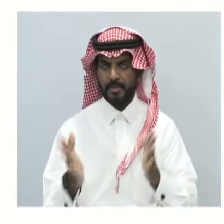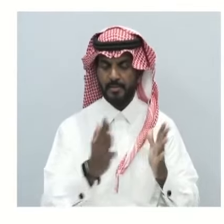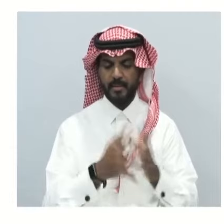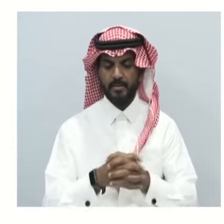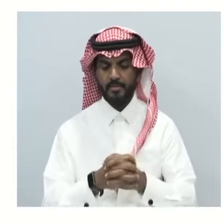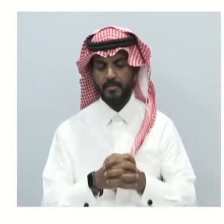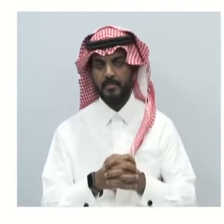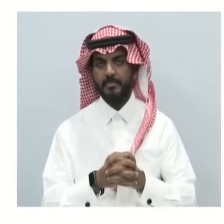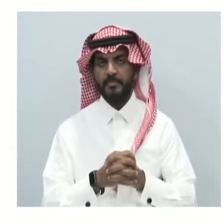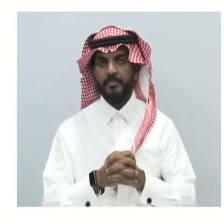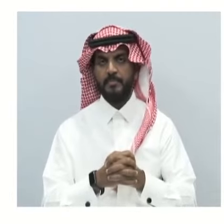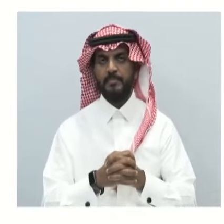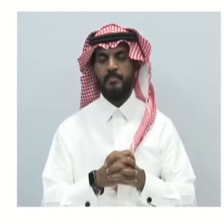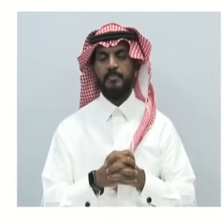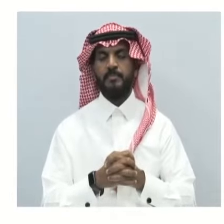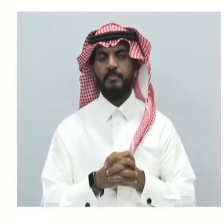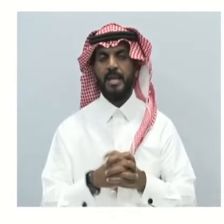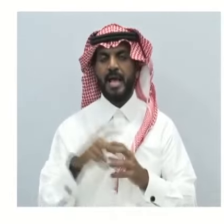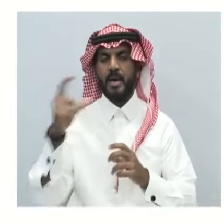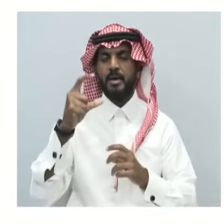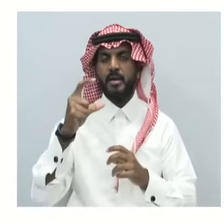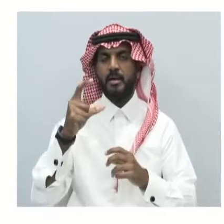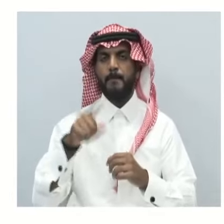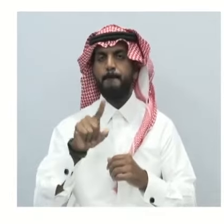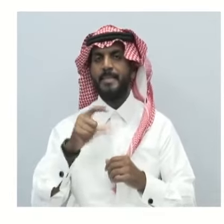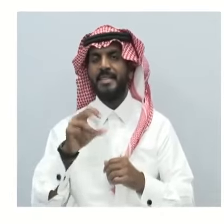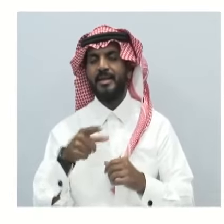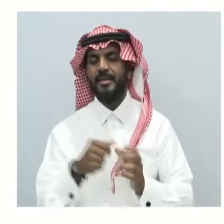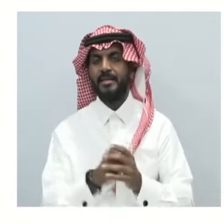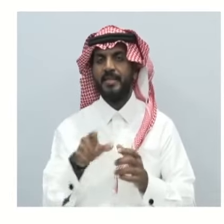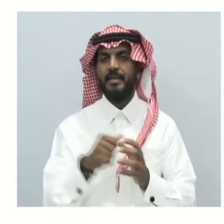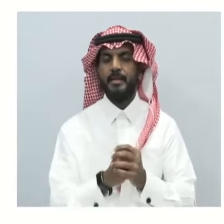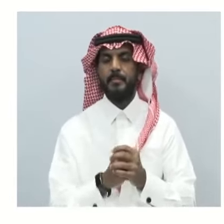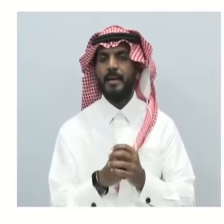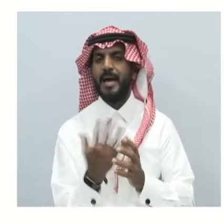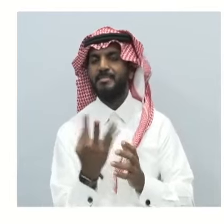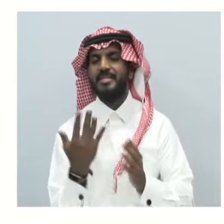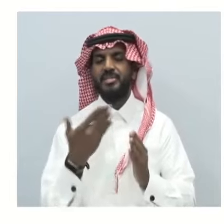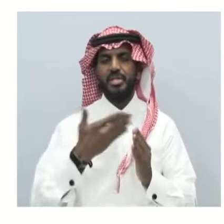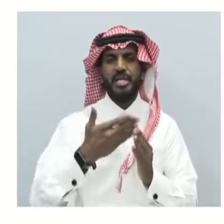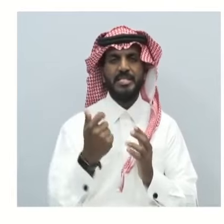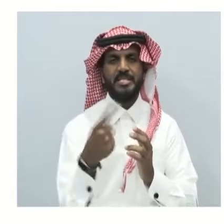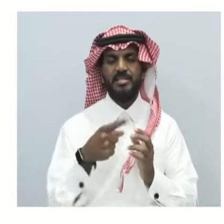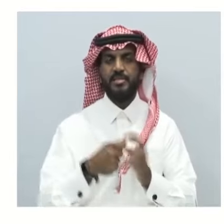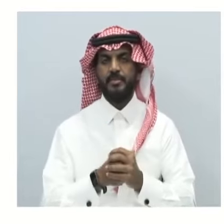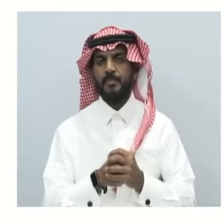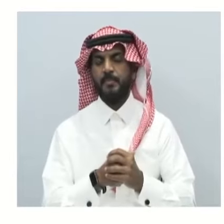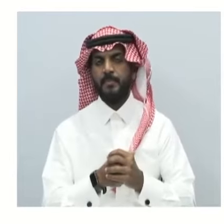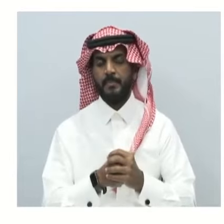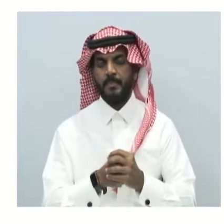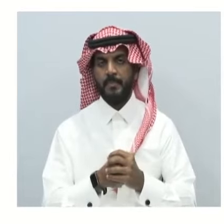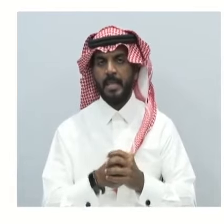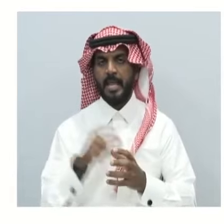سوف يكون هنالك القمر بدرا وهذه الايام ما بين 15 الى 16 فبالتالي يكونوا